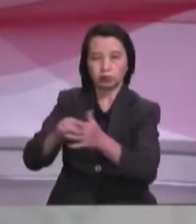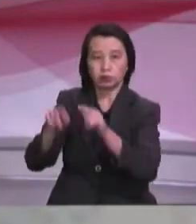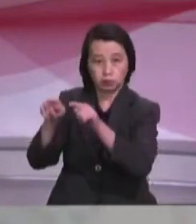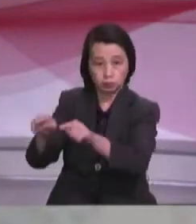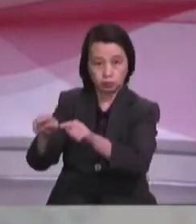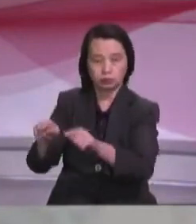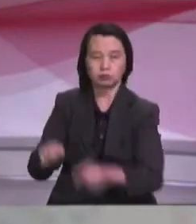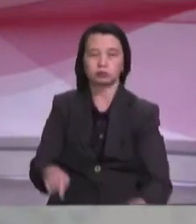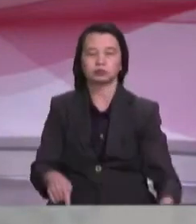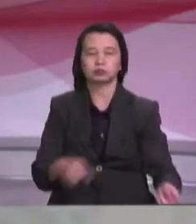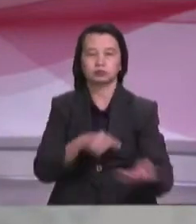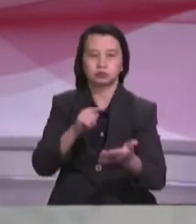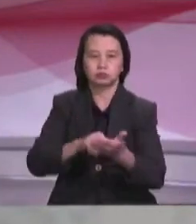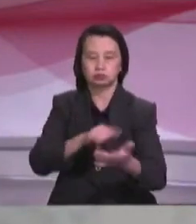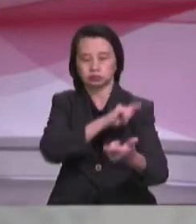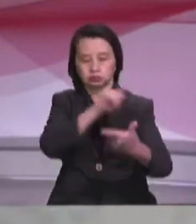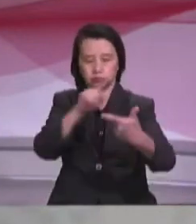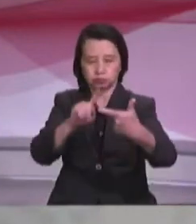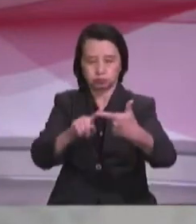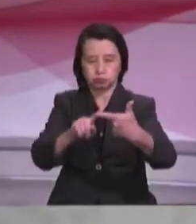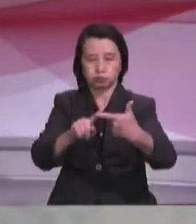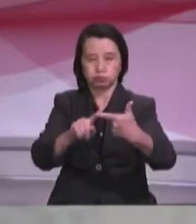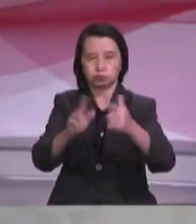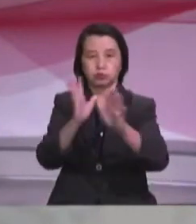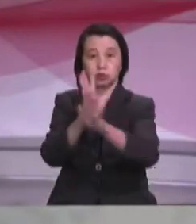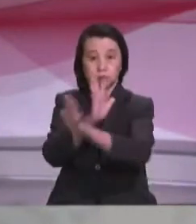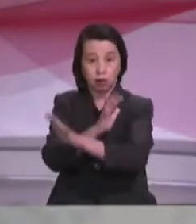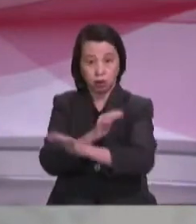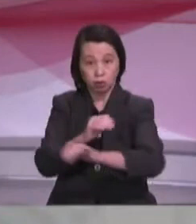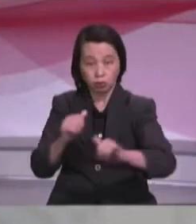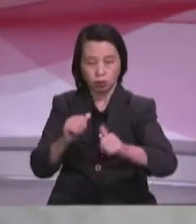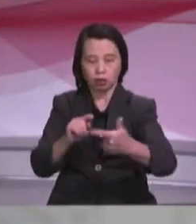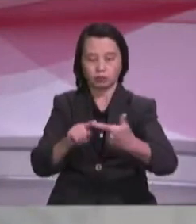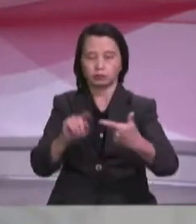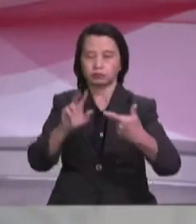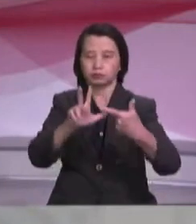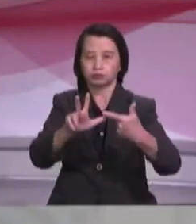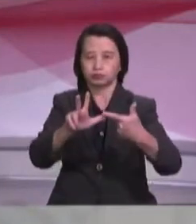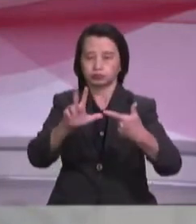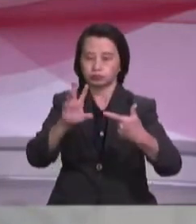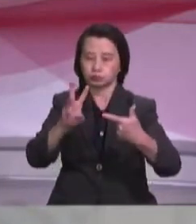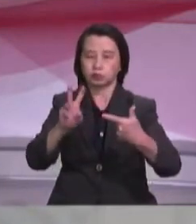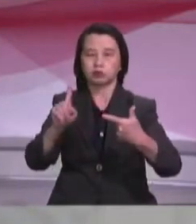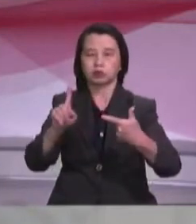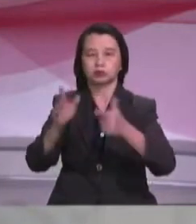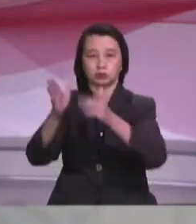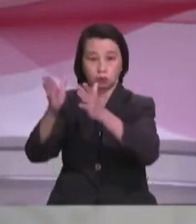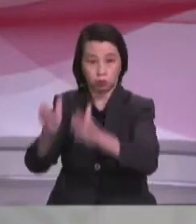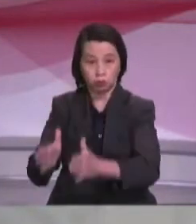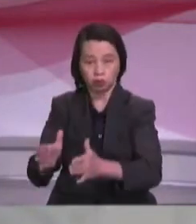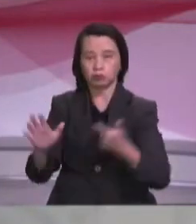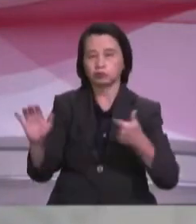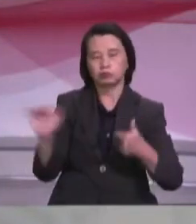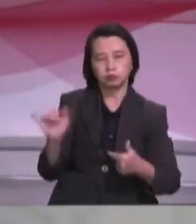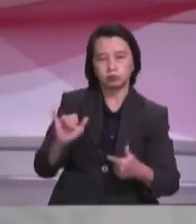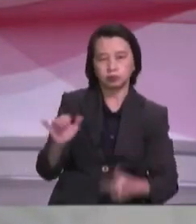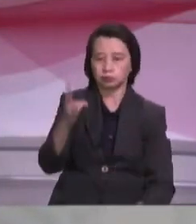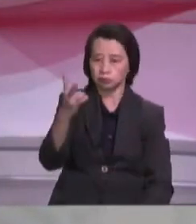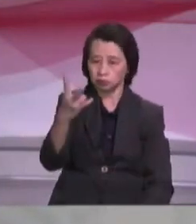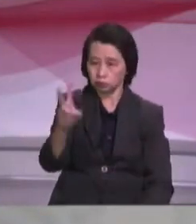lapangan. Ini diikuti oleh negeri Sarawak sebanyak 361 kes bersamaan dengan